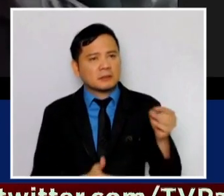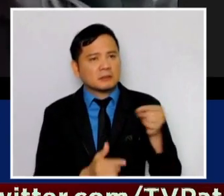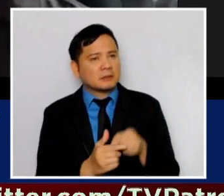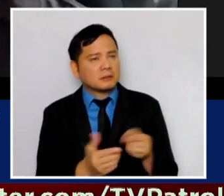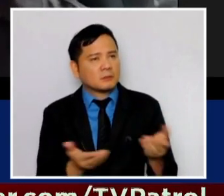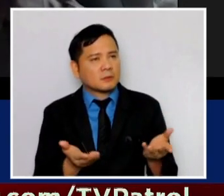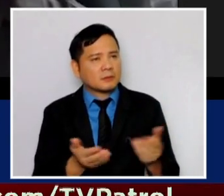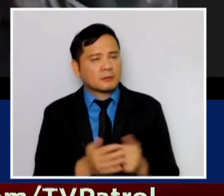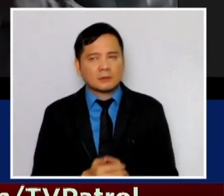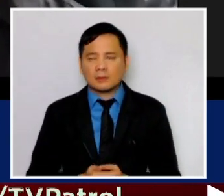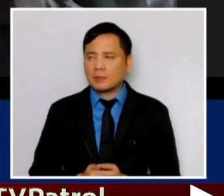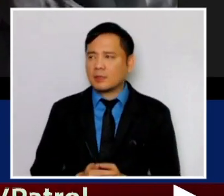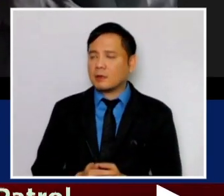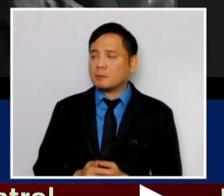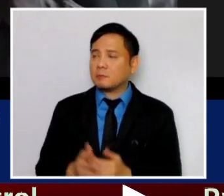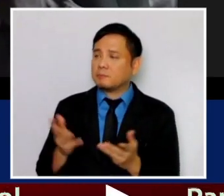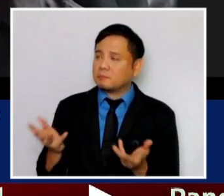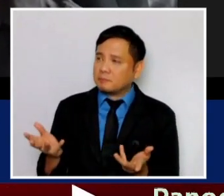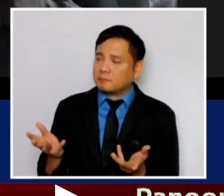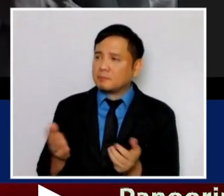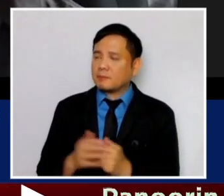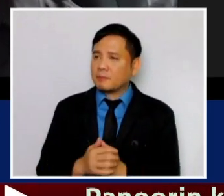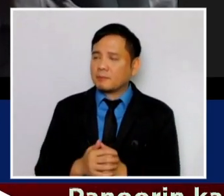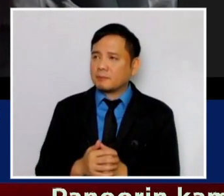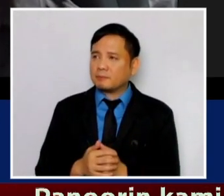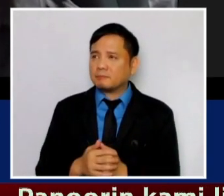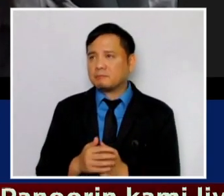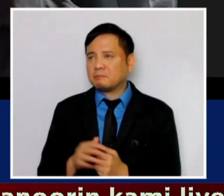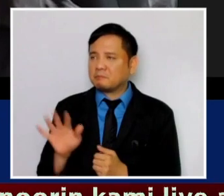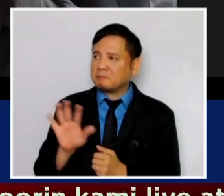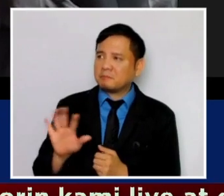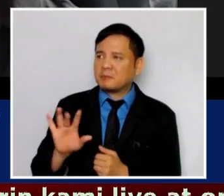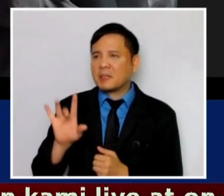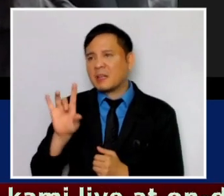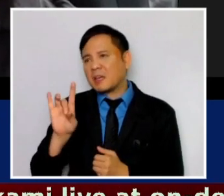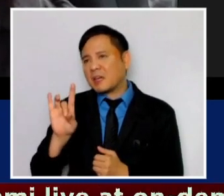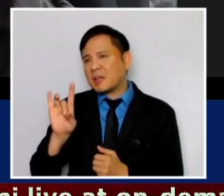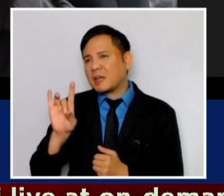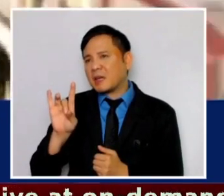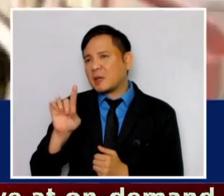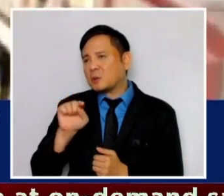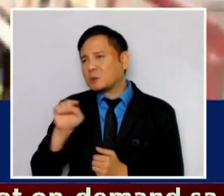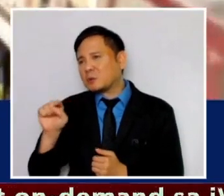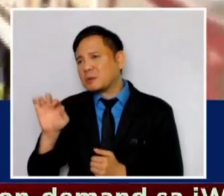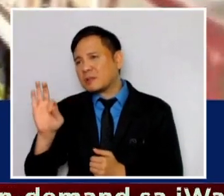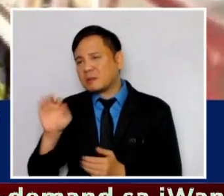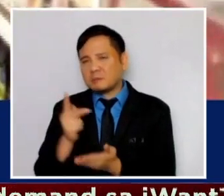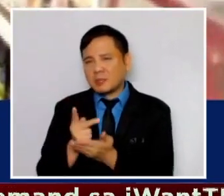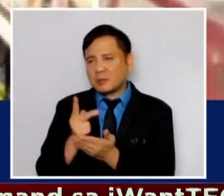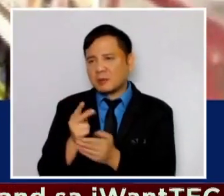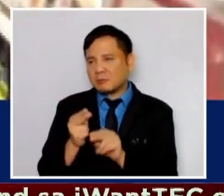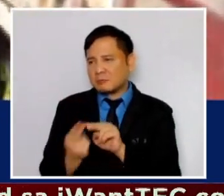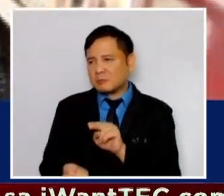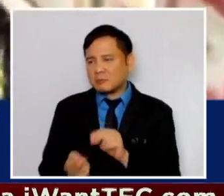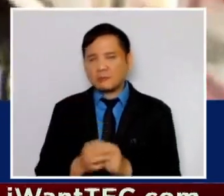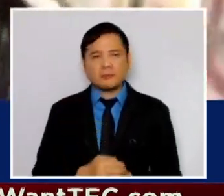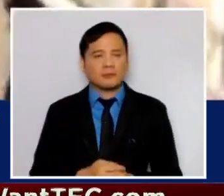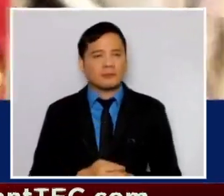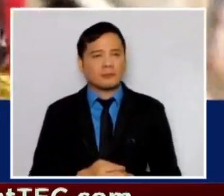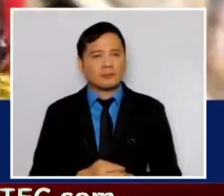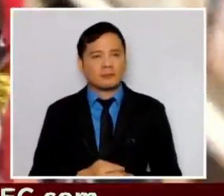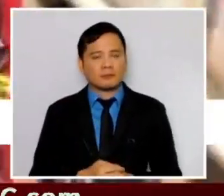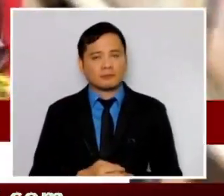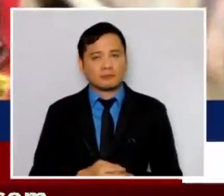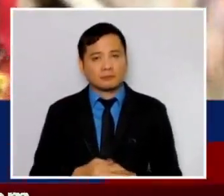Yun ang malaki. Siguro, baka mga 8 to 9 pesos, parang ganyan. Samantala,